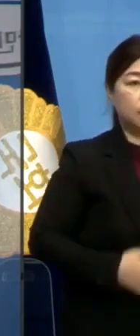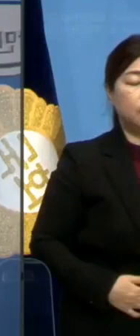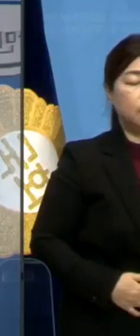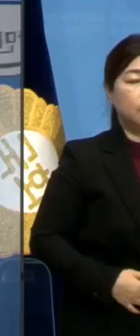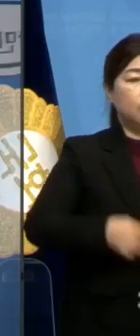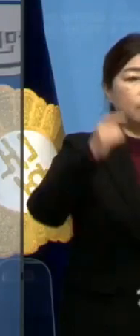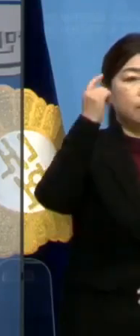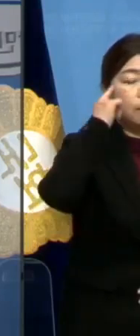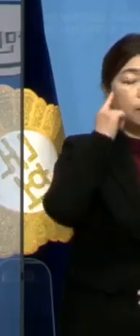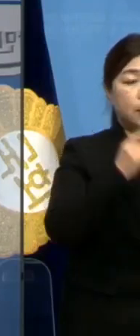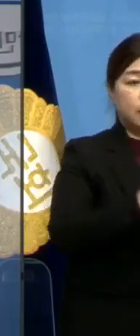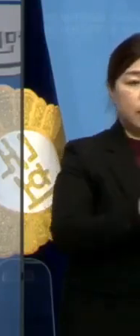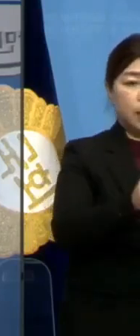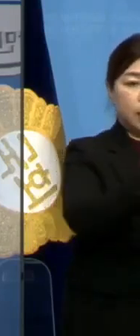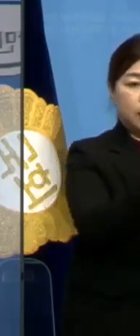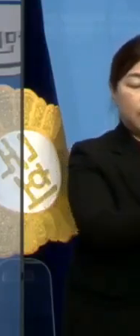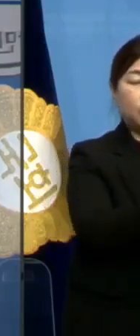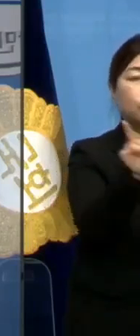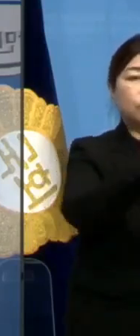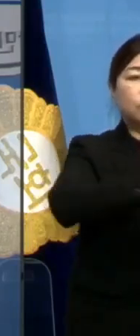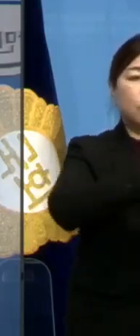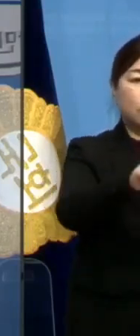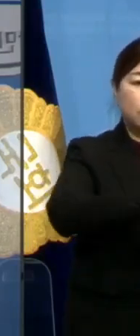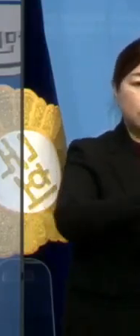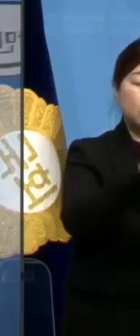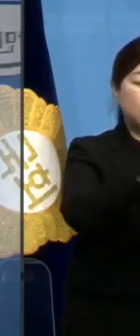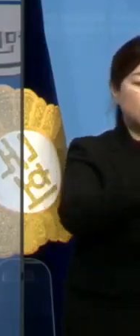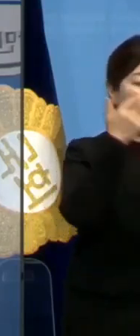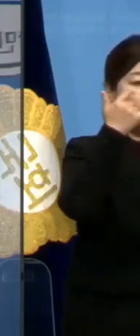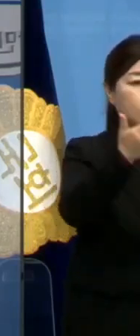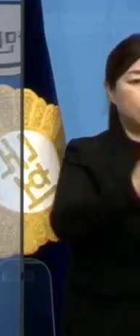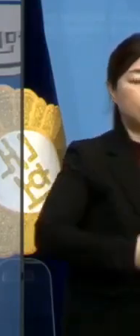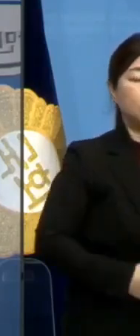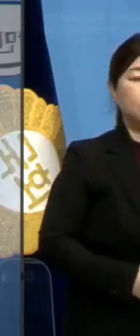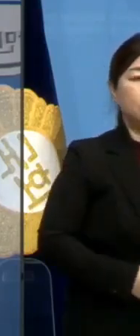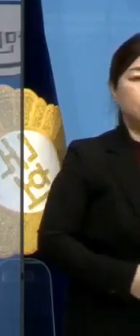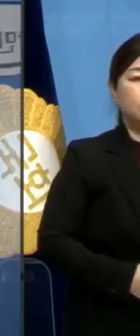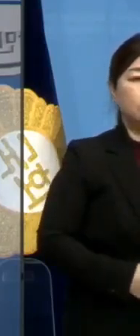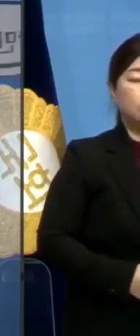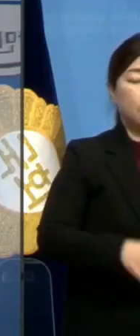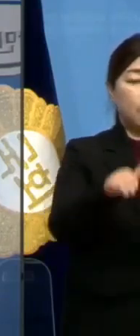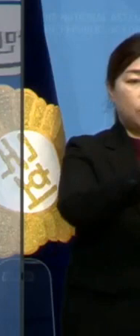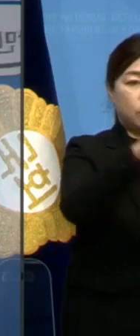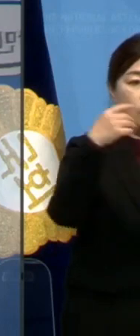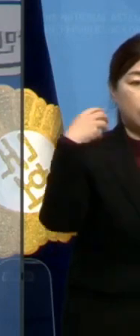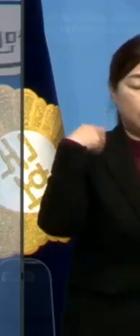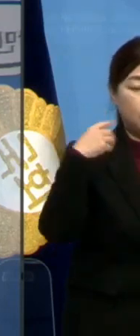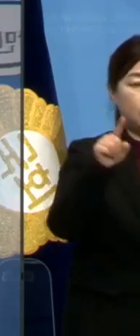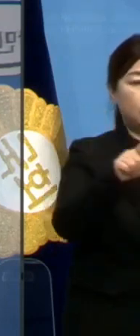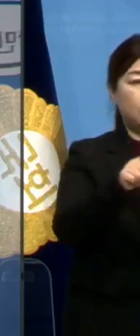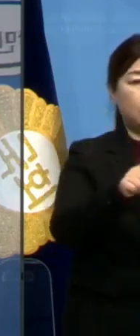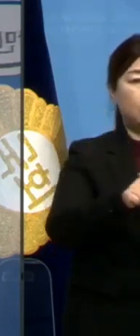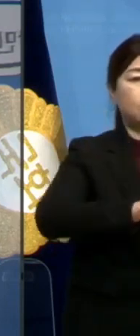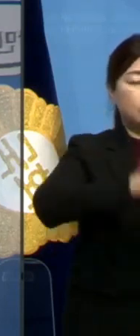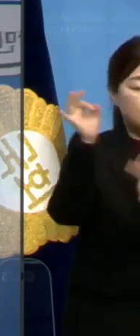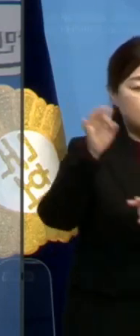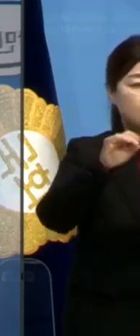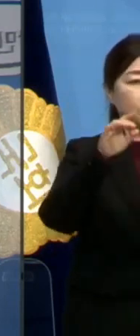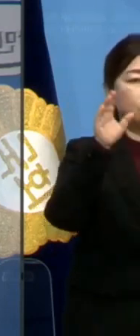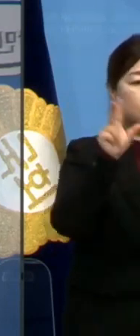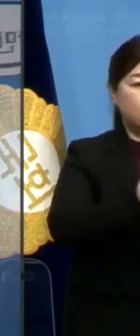도대체 제 1야당은 무슨 정치를 이렇게 합니까 문젠 정권의 실정과 복지의 따른 민심